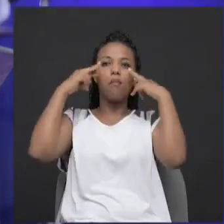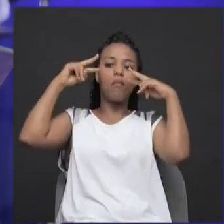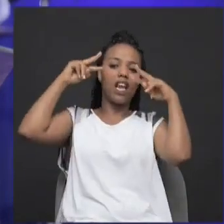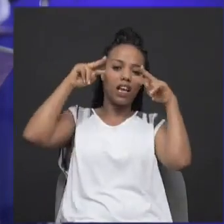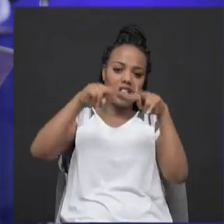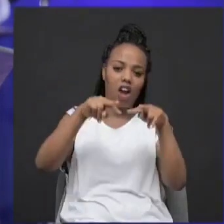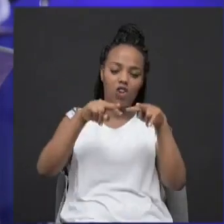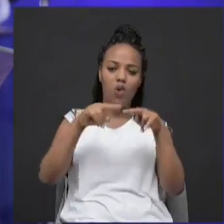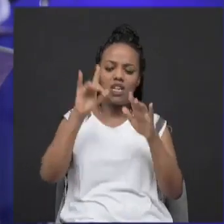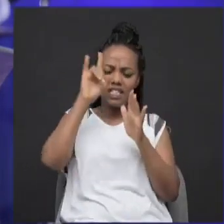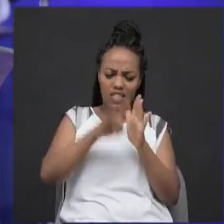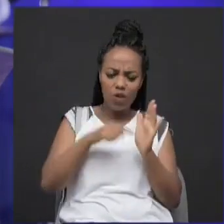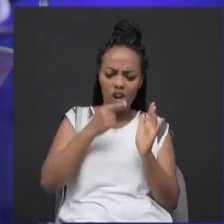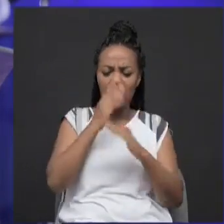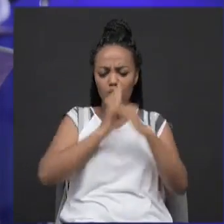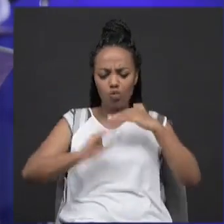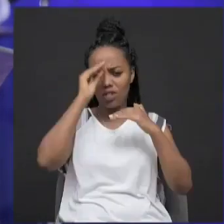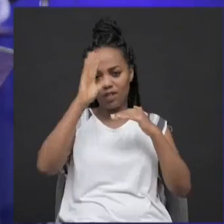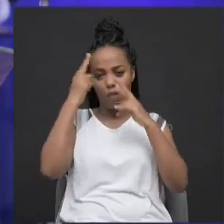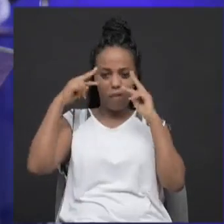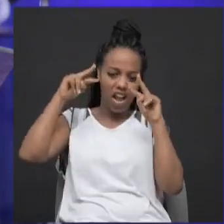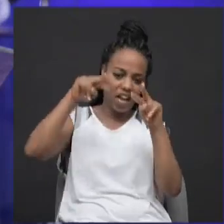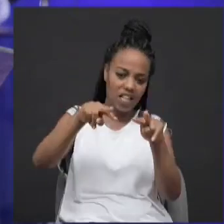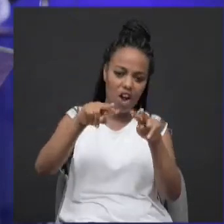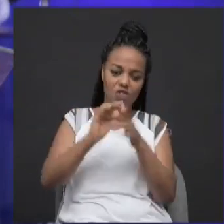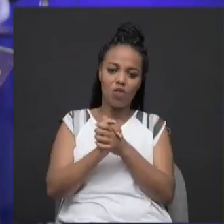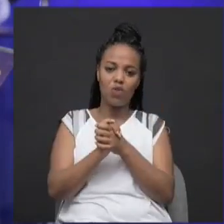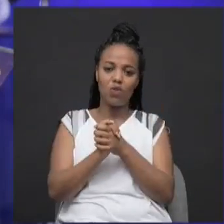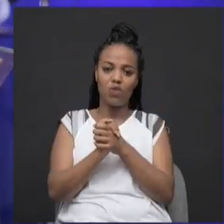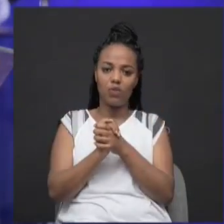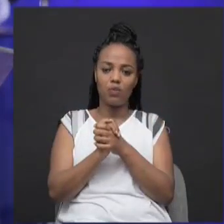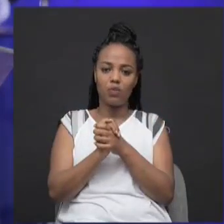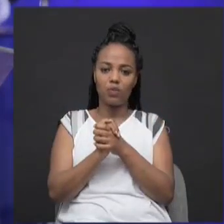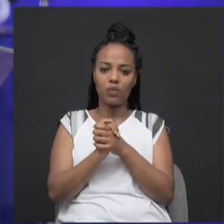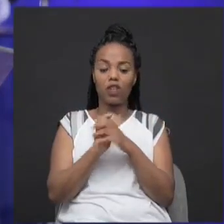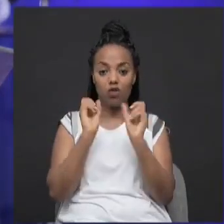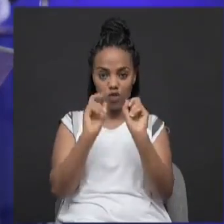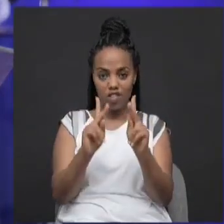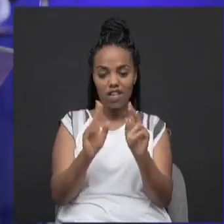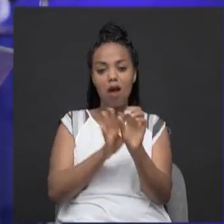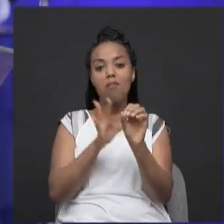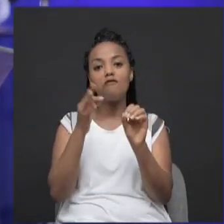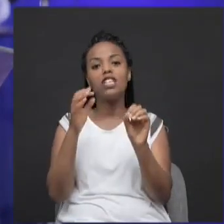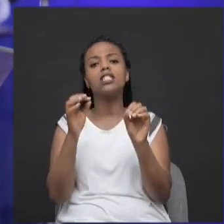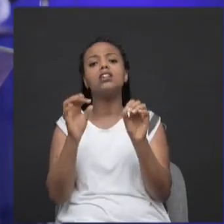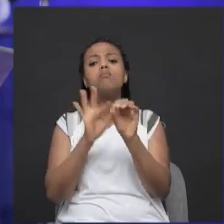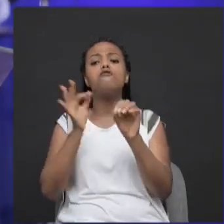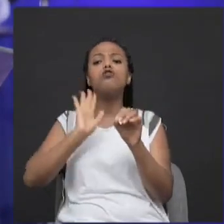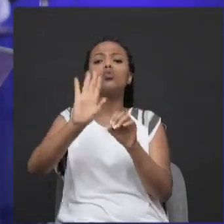እመለከታለሁ ዝቅ ወዳለ ወደ ትሁት ወደ ሆነ ሰው እመለከታለሁ ወደዚህ ወደ ትሁት እሺ መንፈሱ ወደ